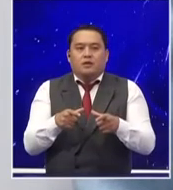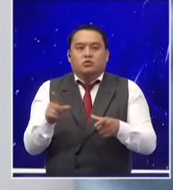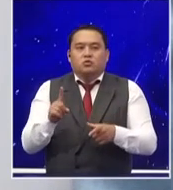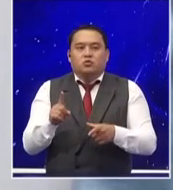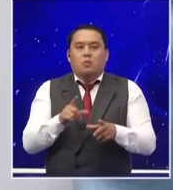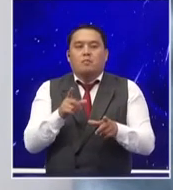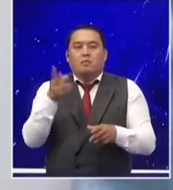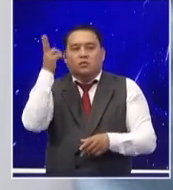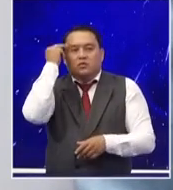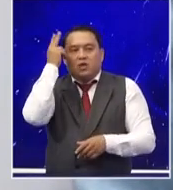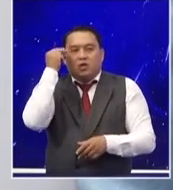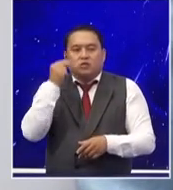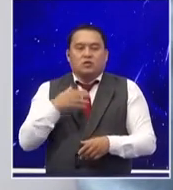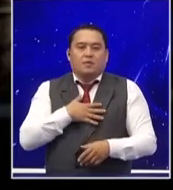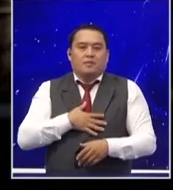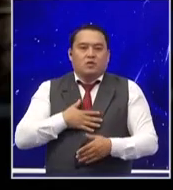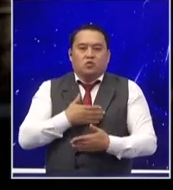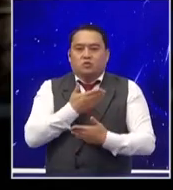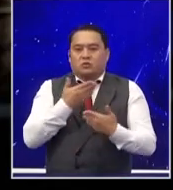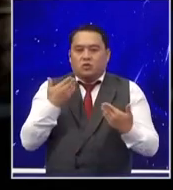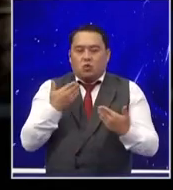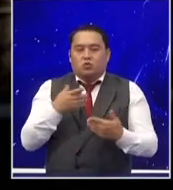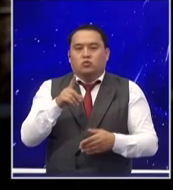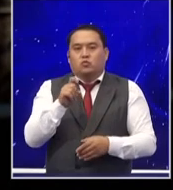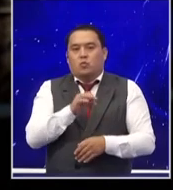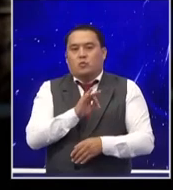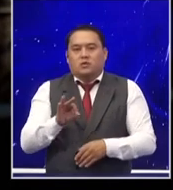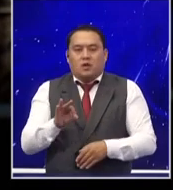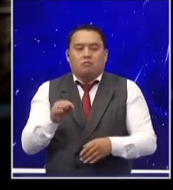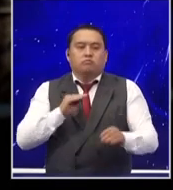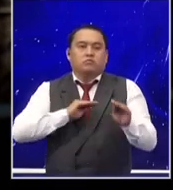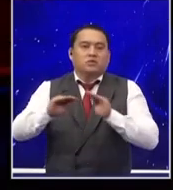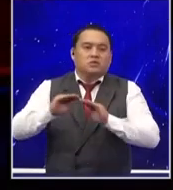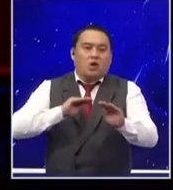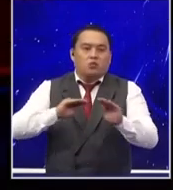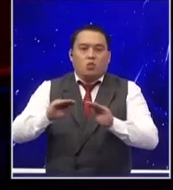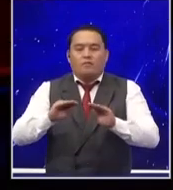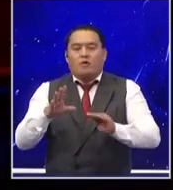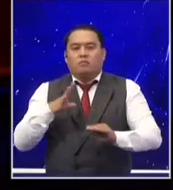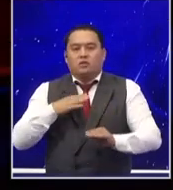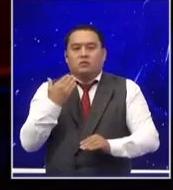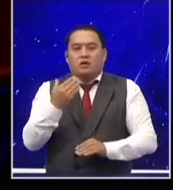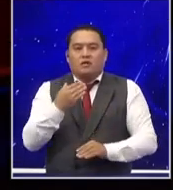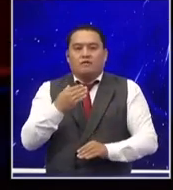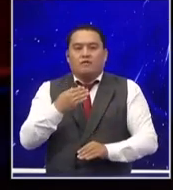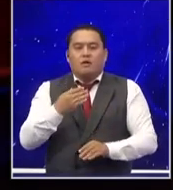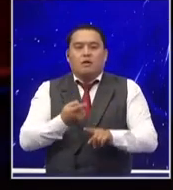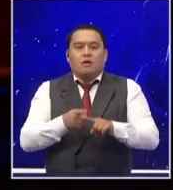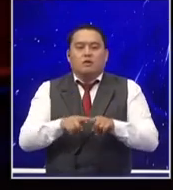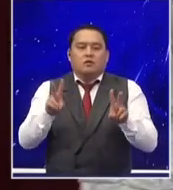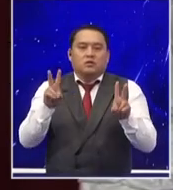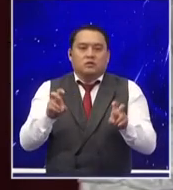число зрителей ничуть не подрывают их решимости выложиться на полную постановка по мотивам книги светланы алексиевич у войны не женское лицо